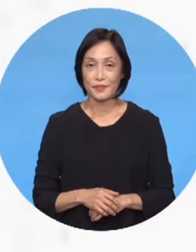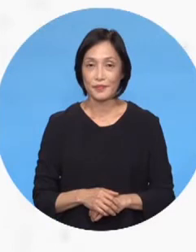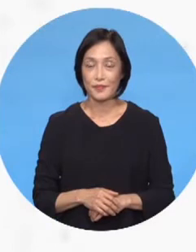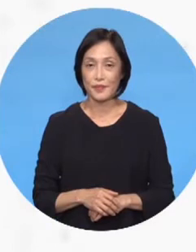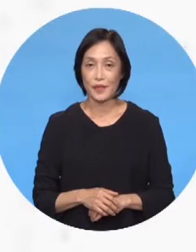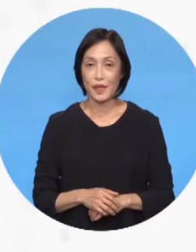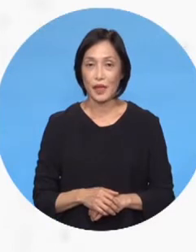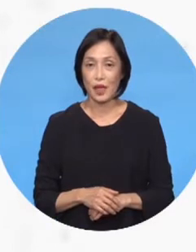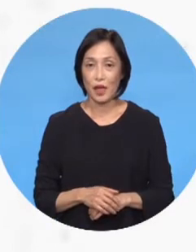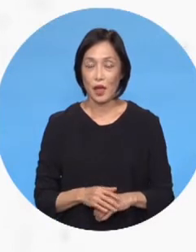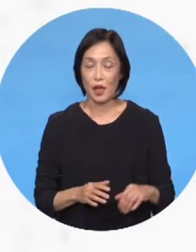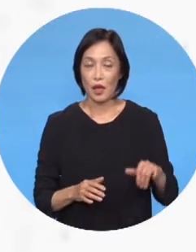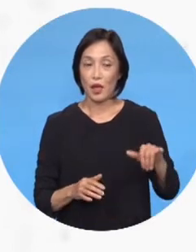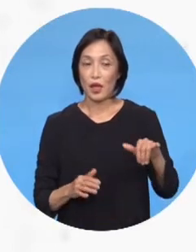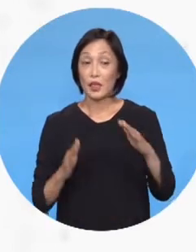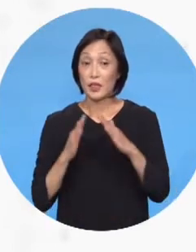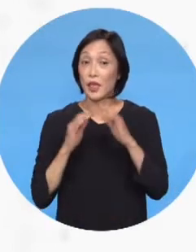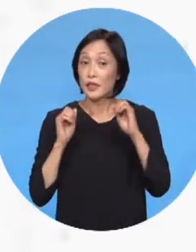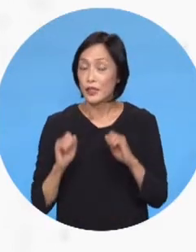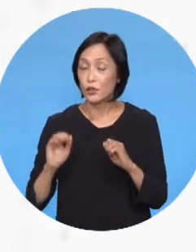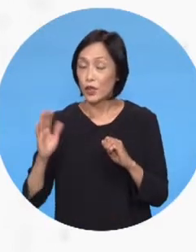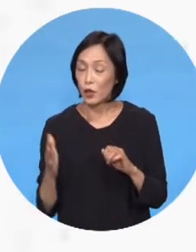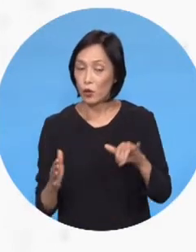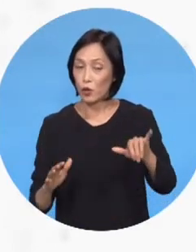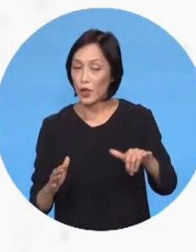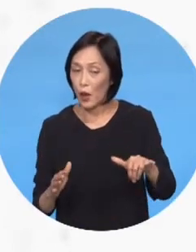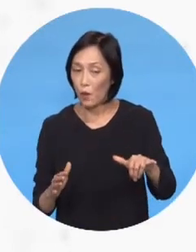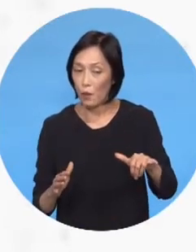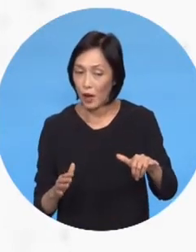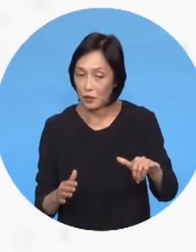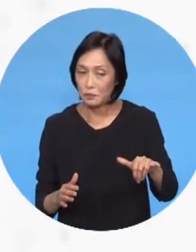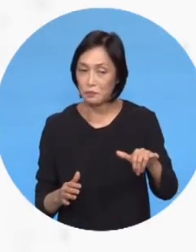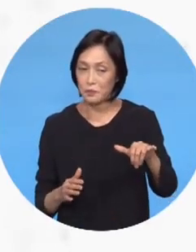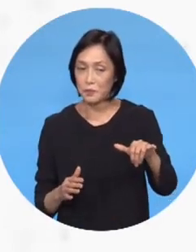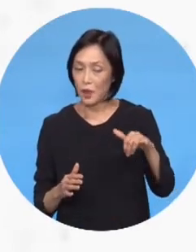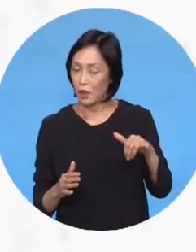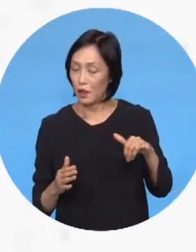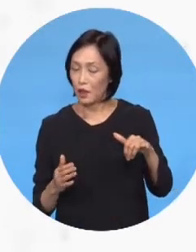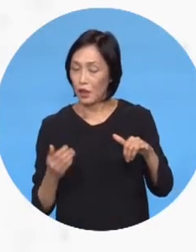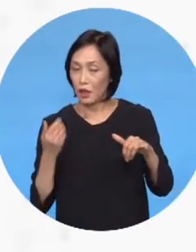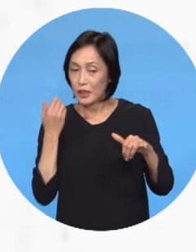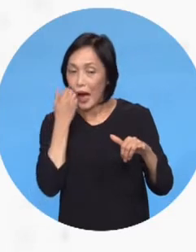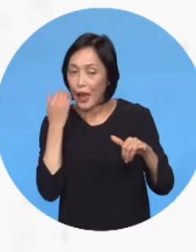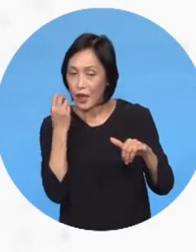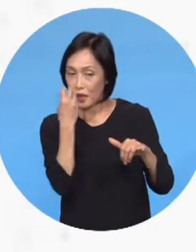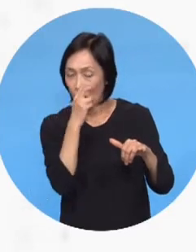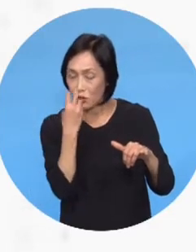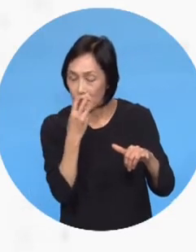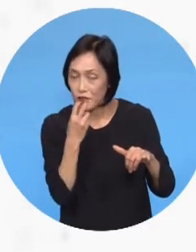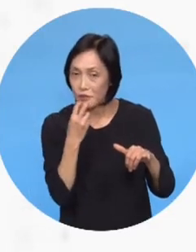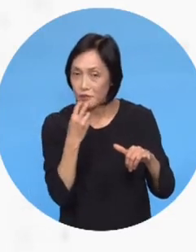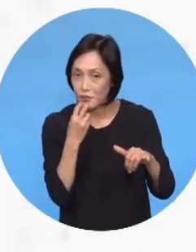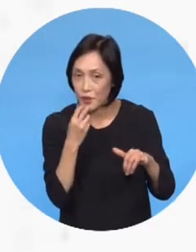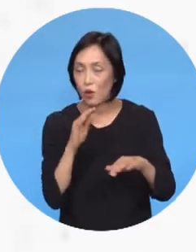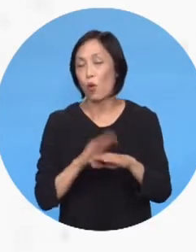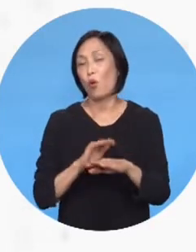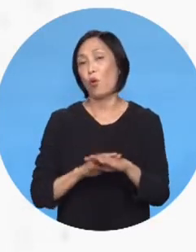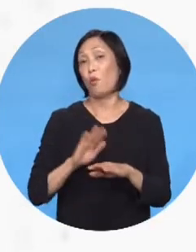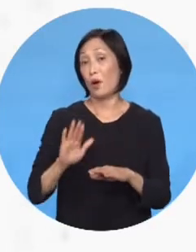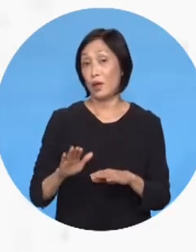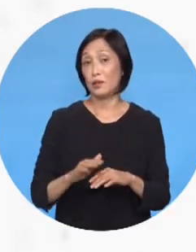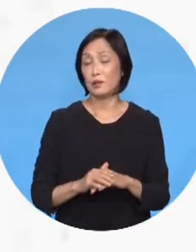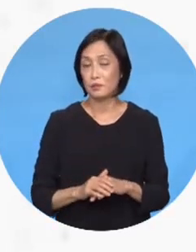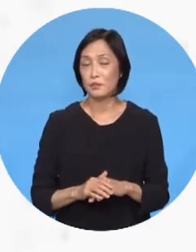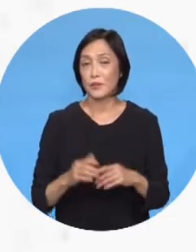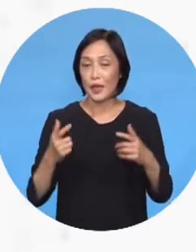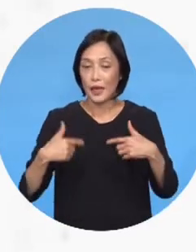留守番電話などを活用し、相手を確認してからかけ直すことも有効とされています。常に